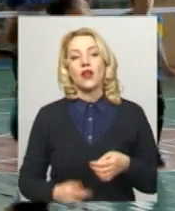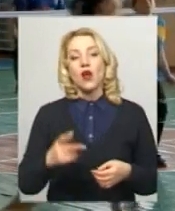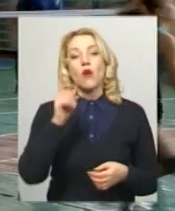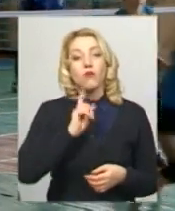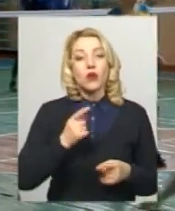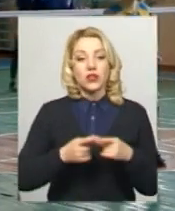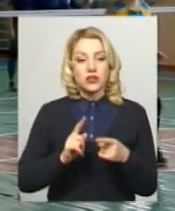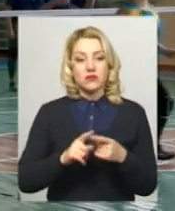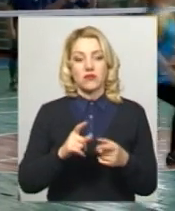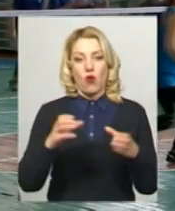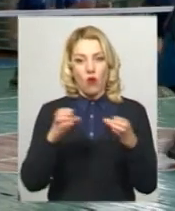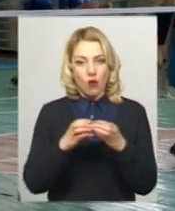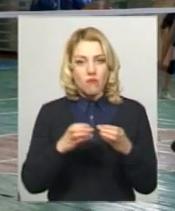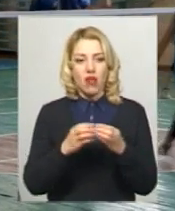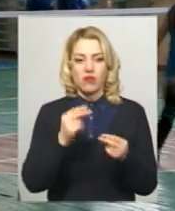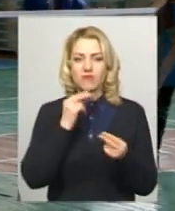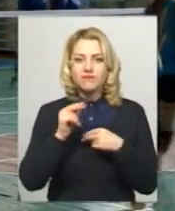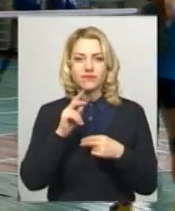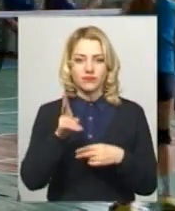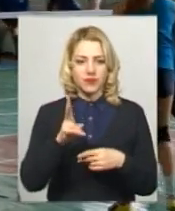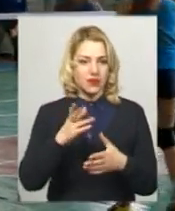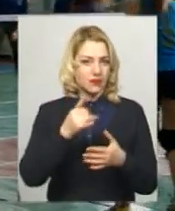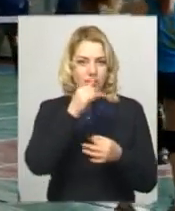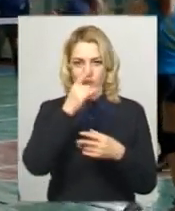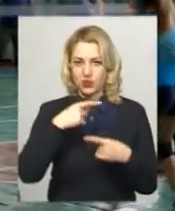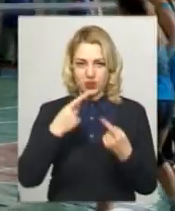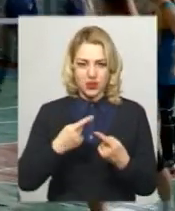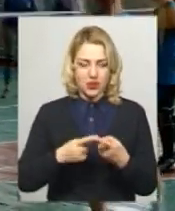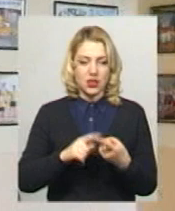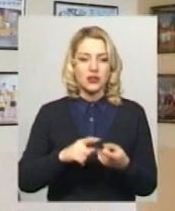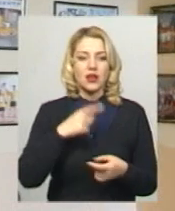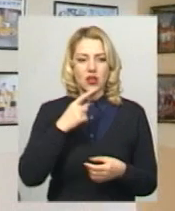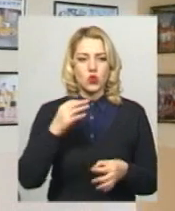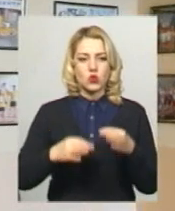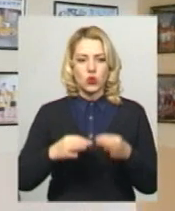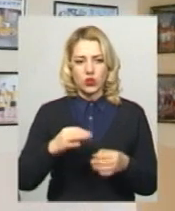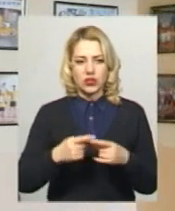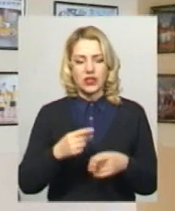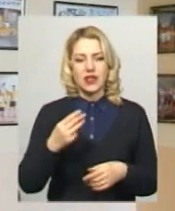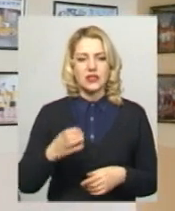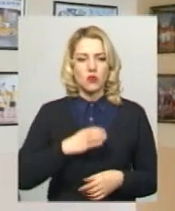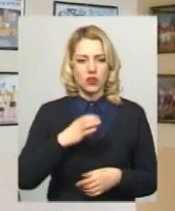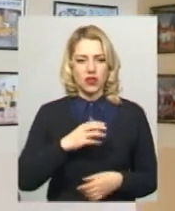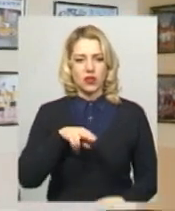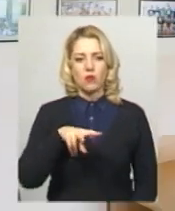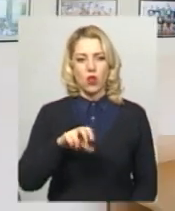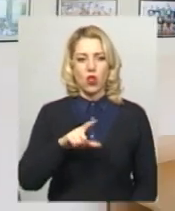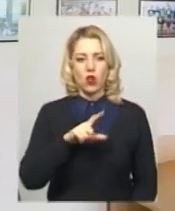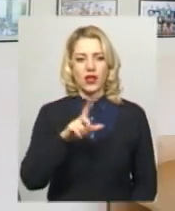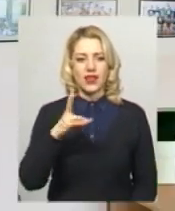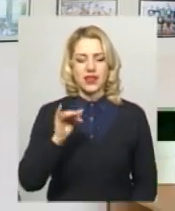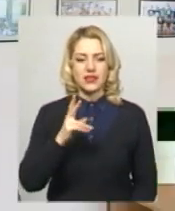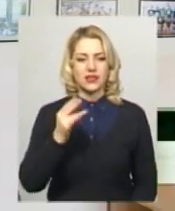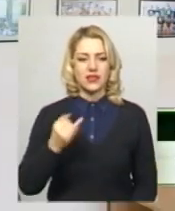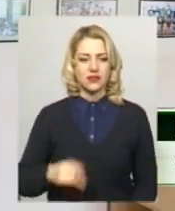Поки що явно команда фаворита видіти у шкільній спартакіаді не можна, каже головний суддя з маю шкільної спартакіади Юрій Плотницький. Сьогодні